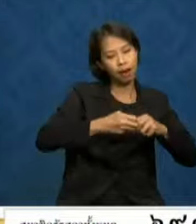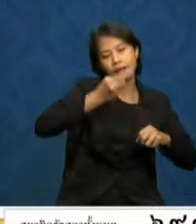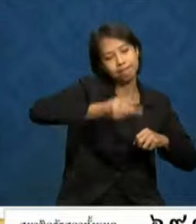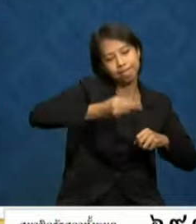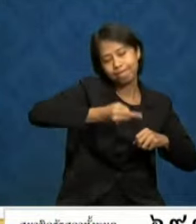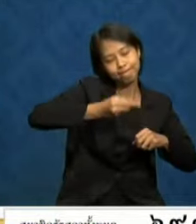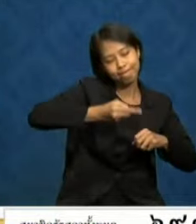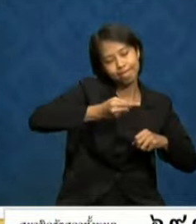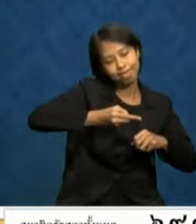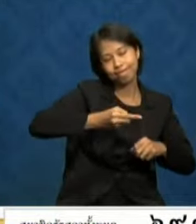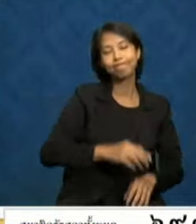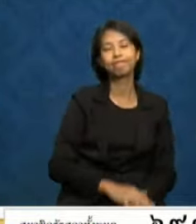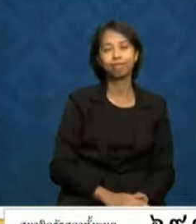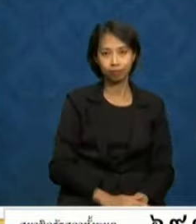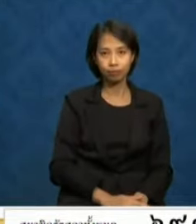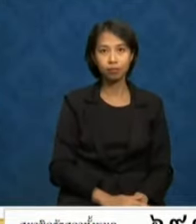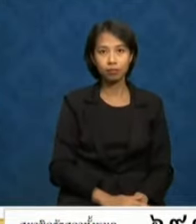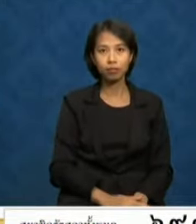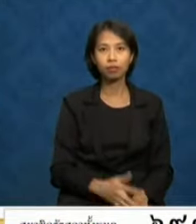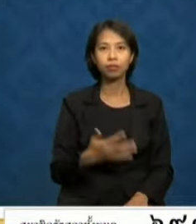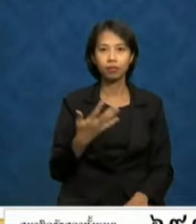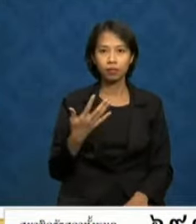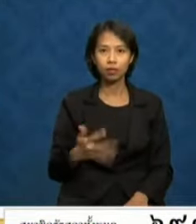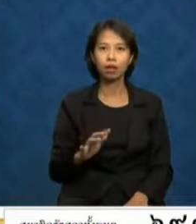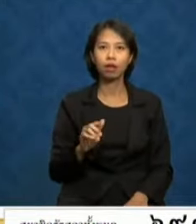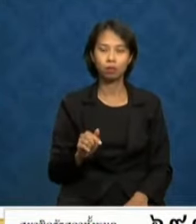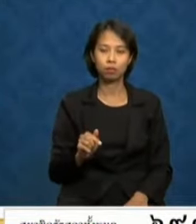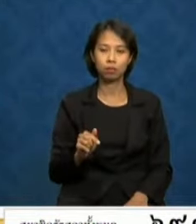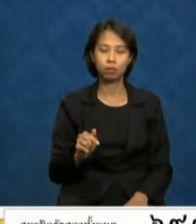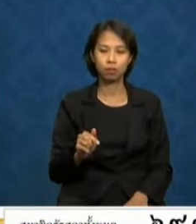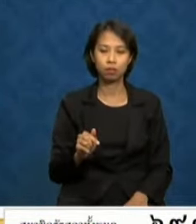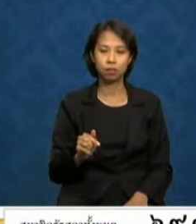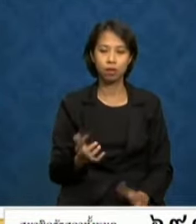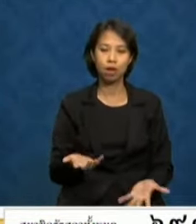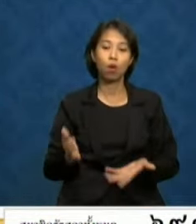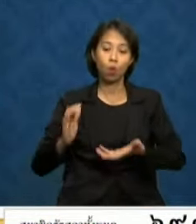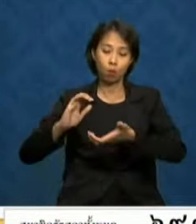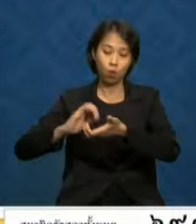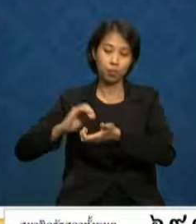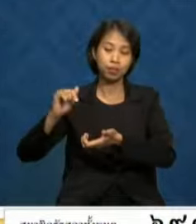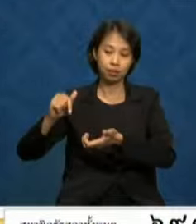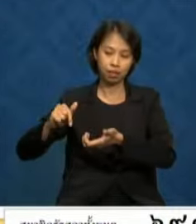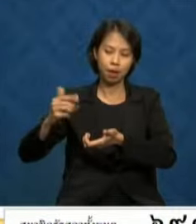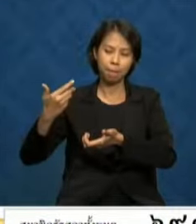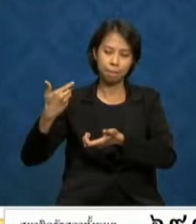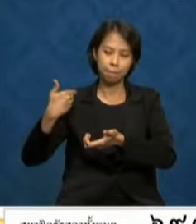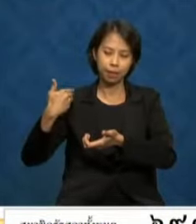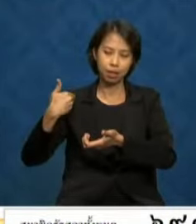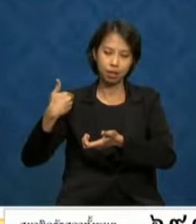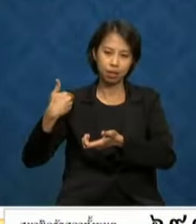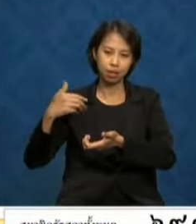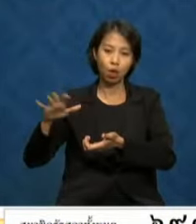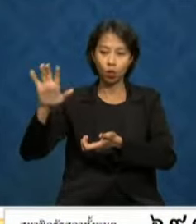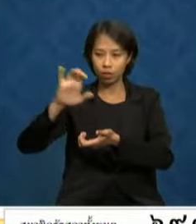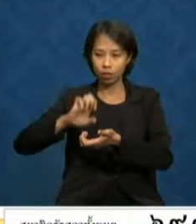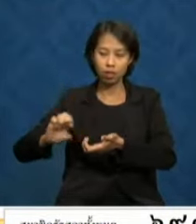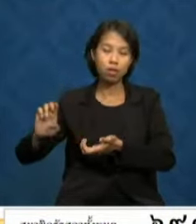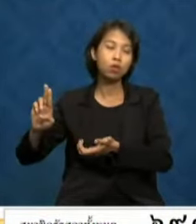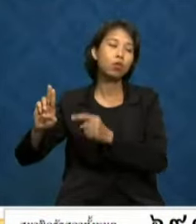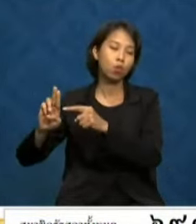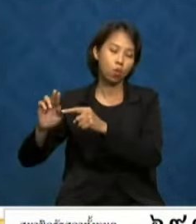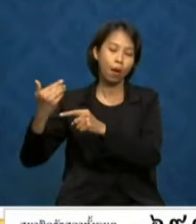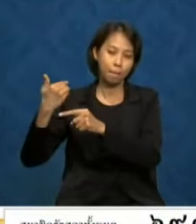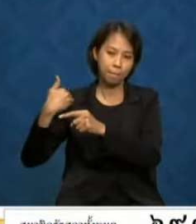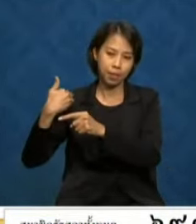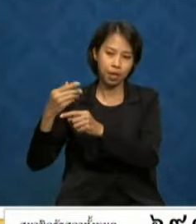างลำพังนะครับนอกจากนั้นเนี่ยครับในตัวความร่วมมือตัวนี้เนี่ยมันมีประเด็นเหมือนกันใน EU เองเนี่ยมีมาตร